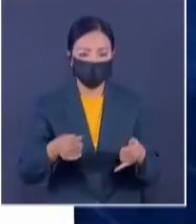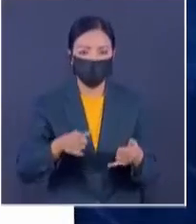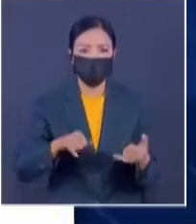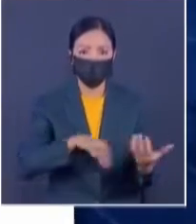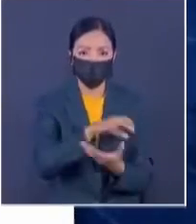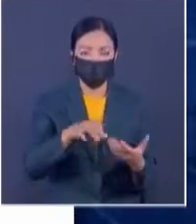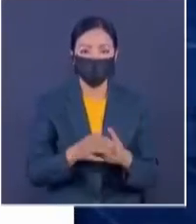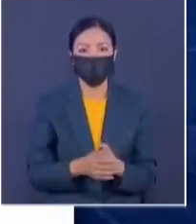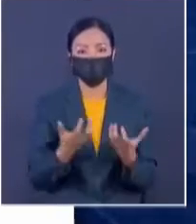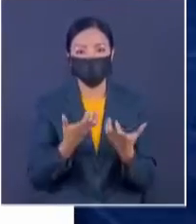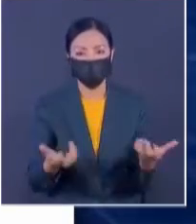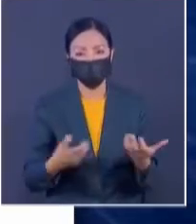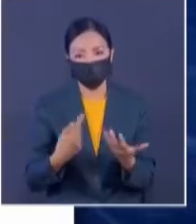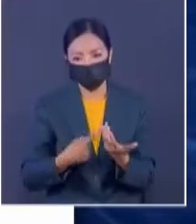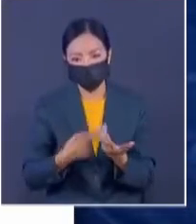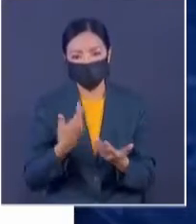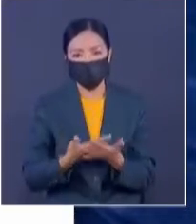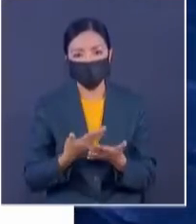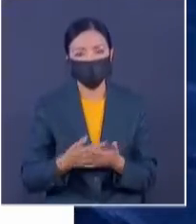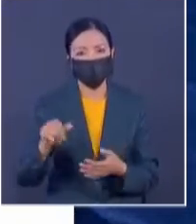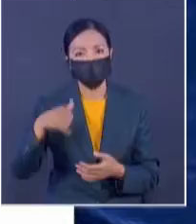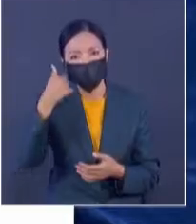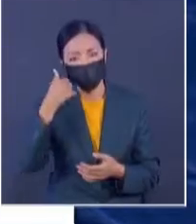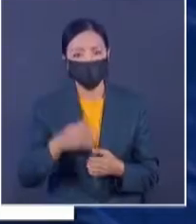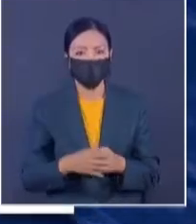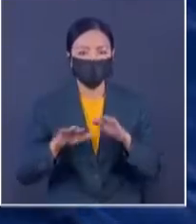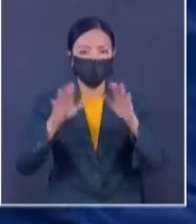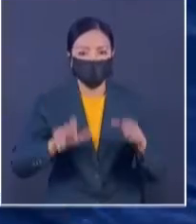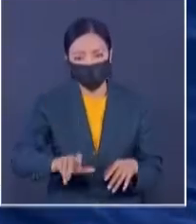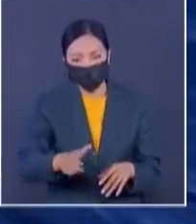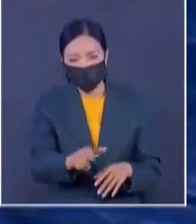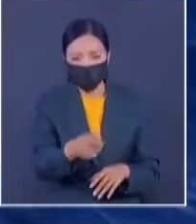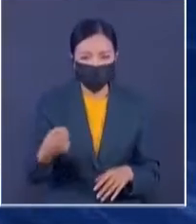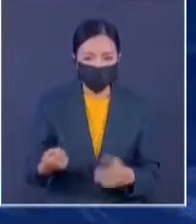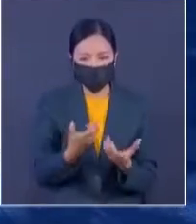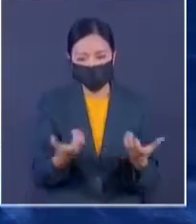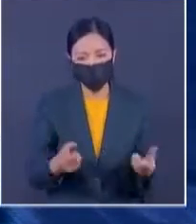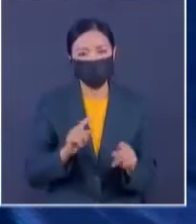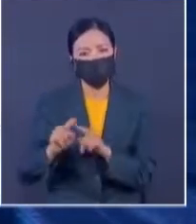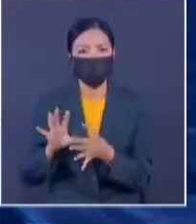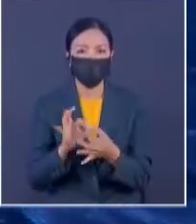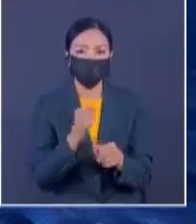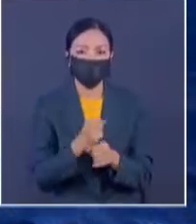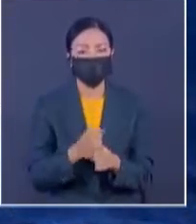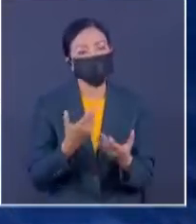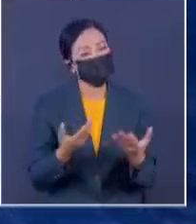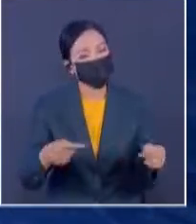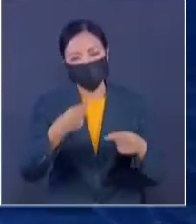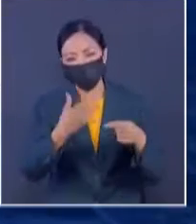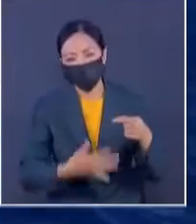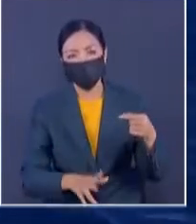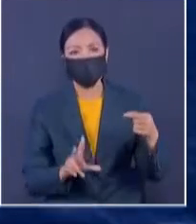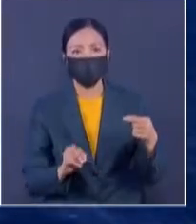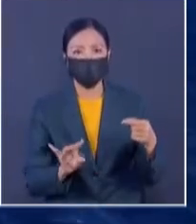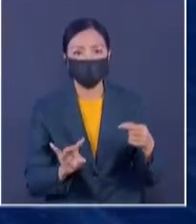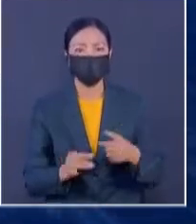มีเครื่องนับธนบัตรมีโทรศัพท์มีตู้เซฟมีอุปกรณ์สำนักงานมีทรัพย์สินอื่นๆนะครับอีก